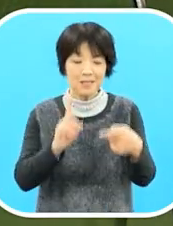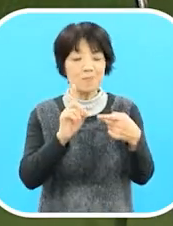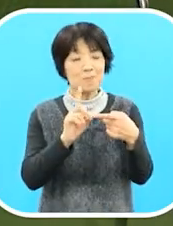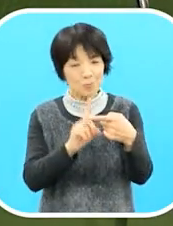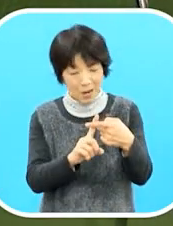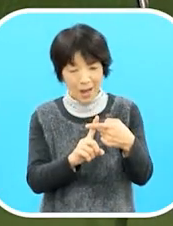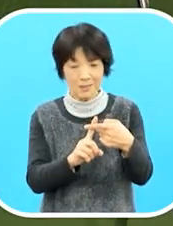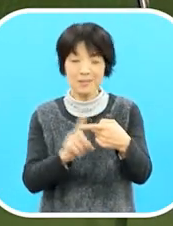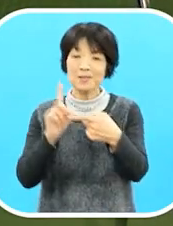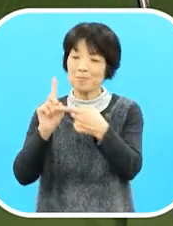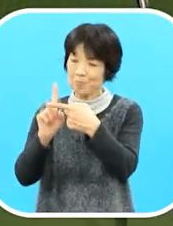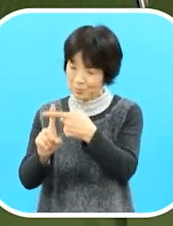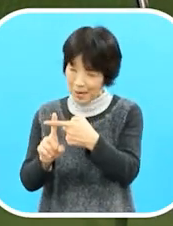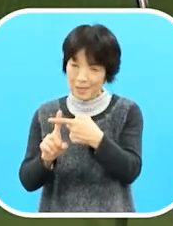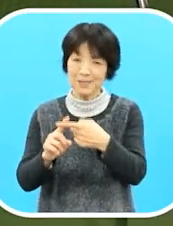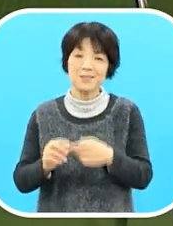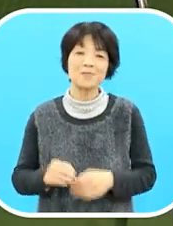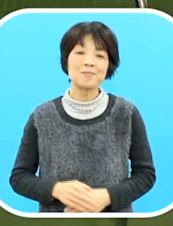プラス。